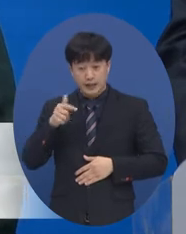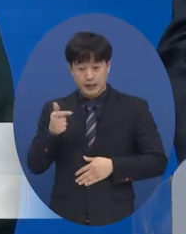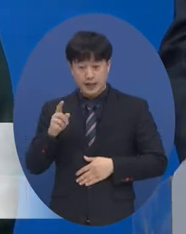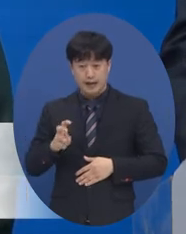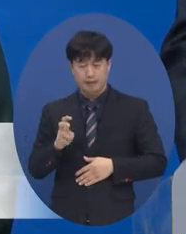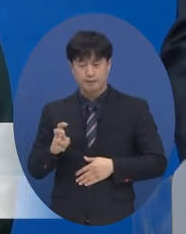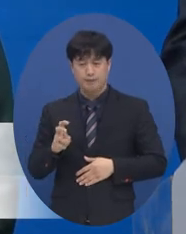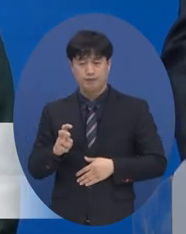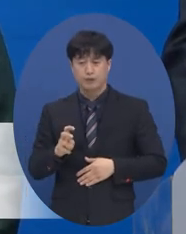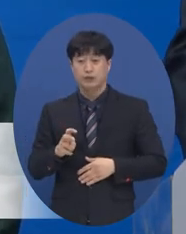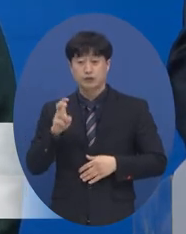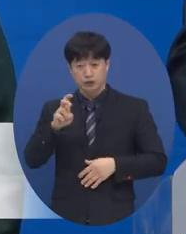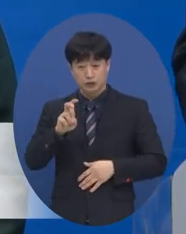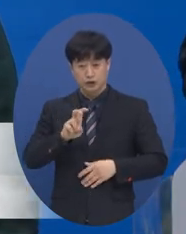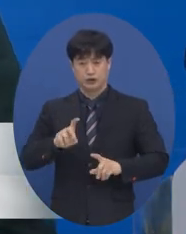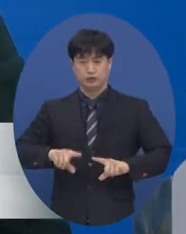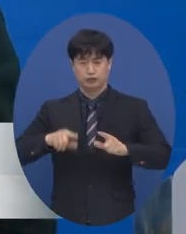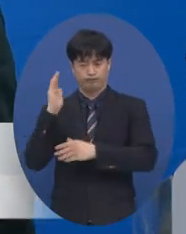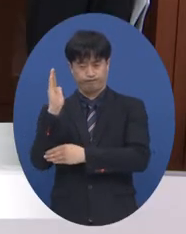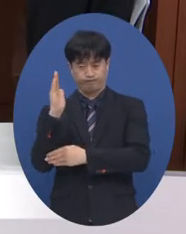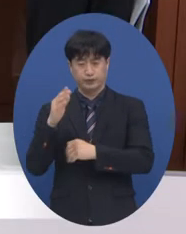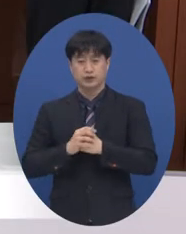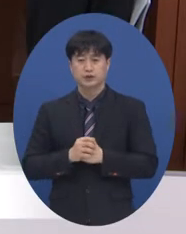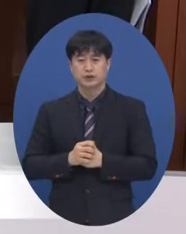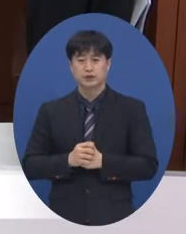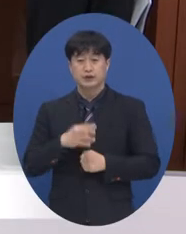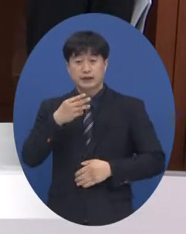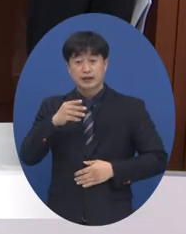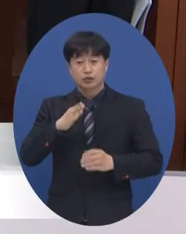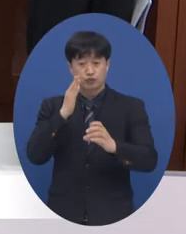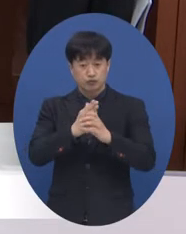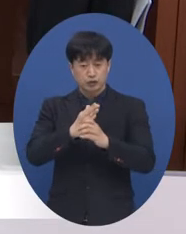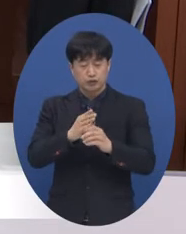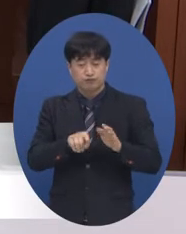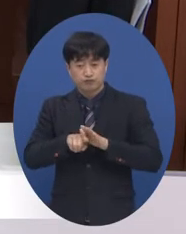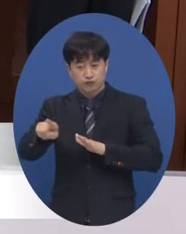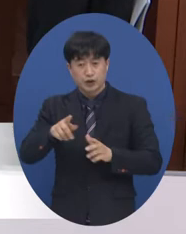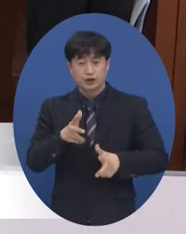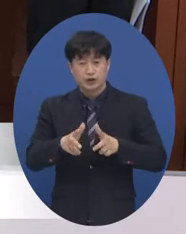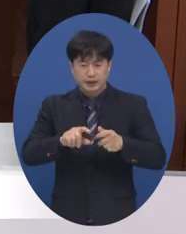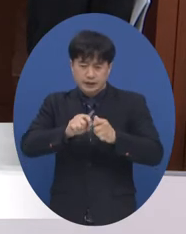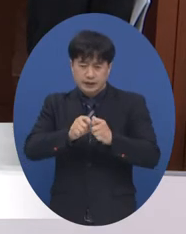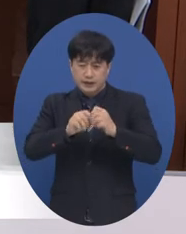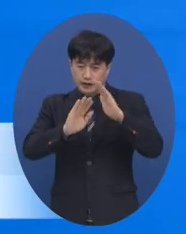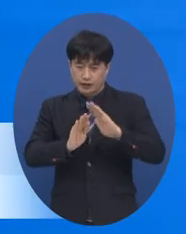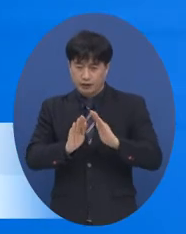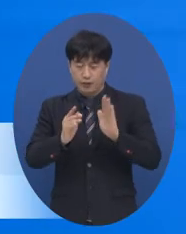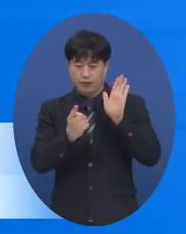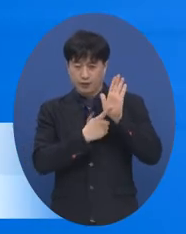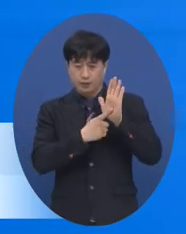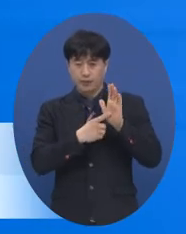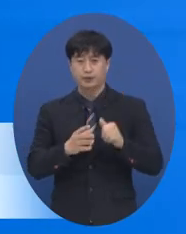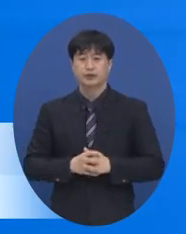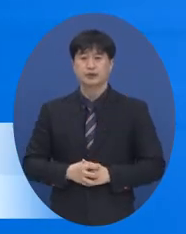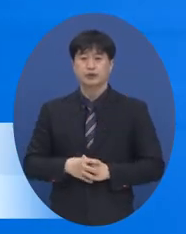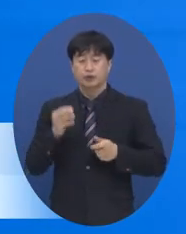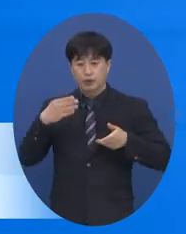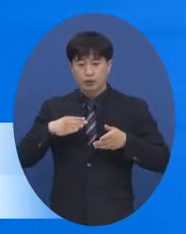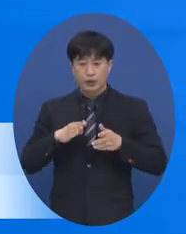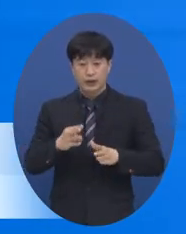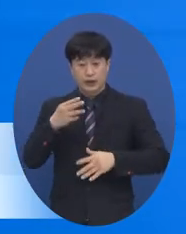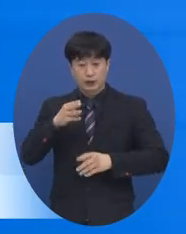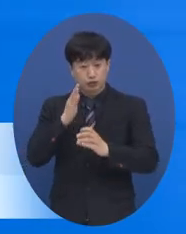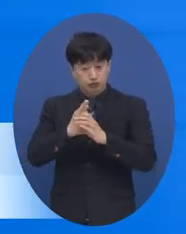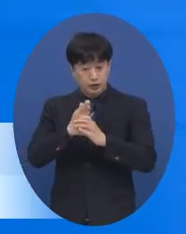정도영 경제기획관은 20일 기자회견을 열고 탄소중립 선도 사업의 구체적 과제를 발표했습니다.